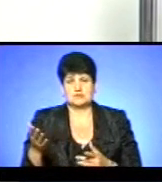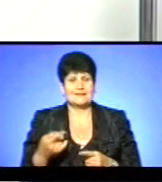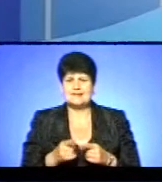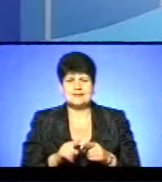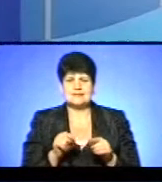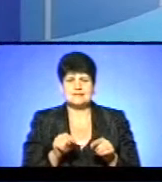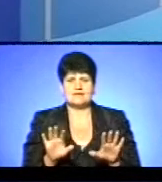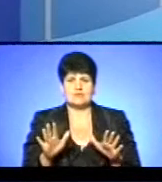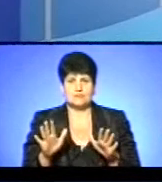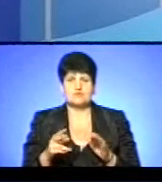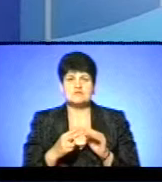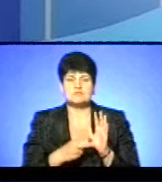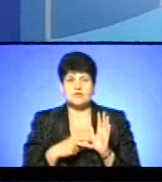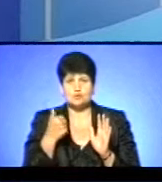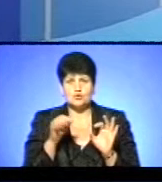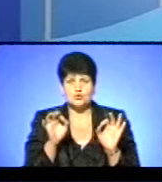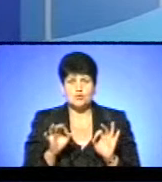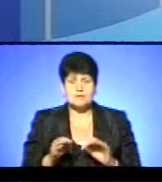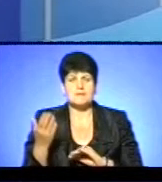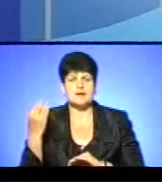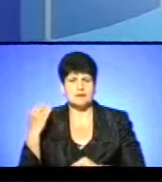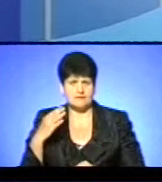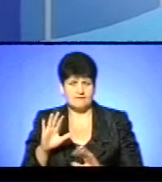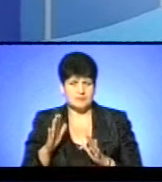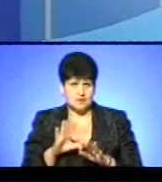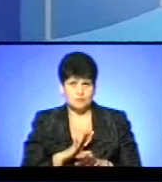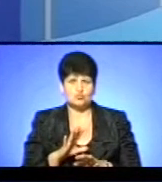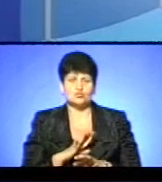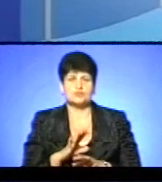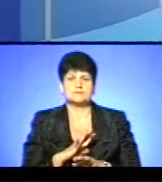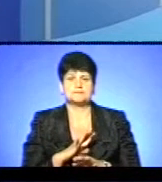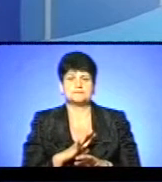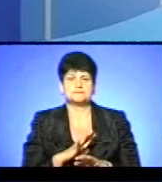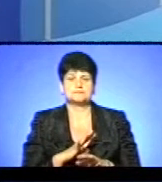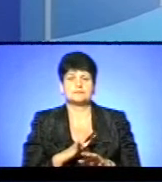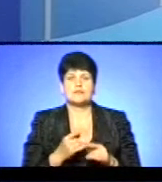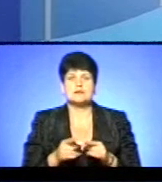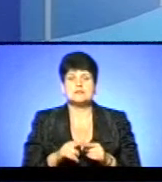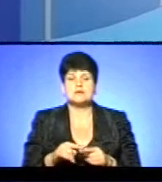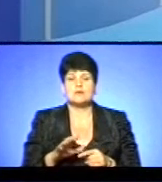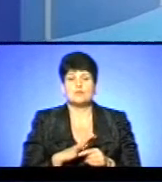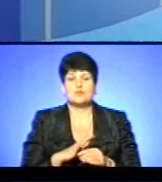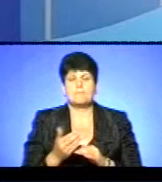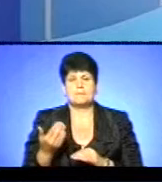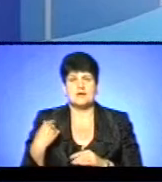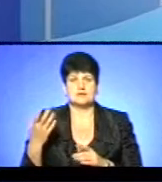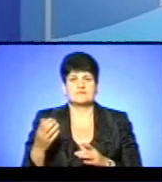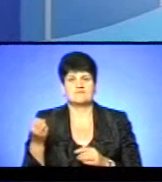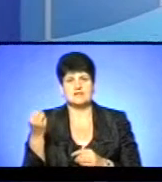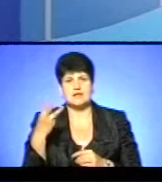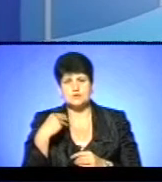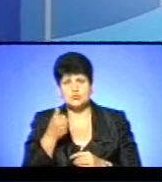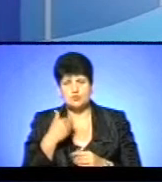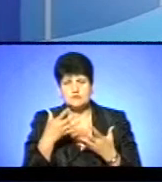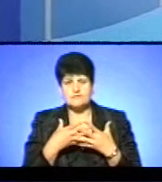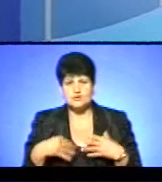наприклад, 17-го року осінній, перед тим випадки були, це був, ну, перед революцією 13-й рік,